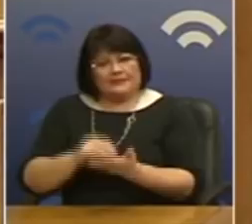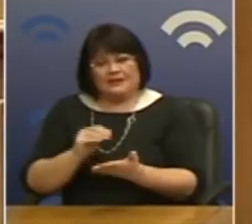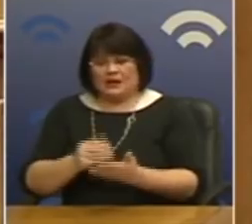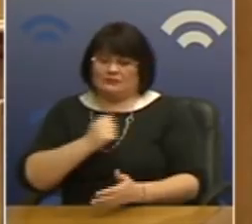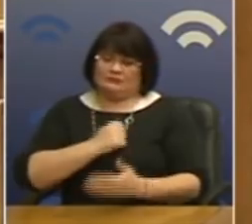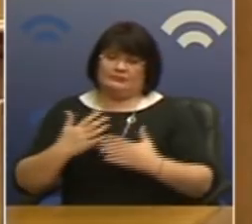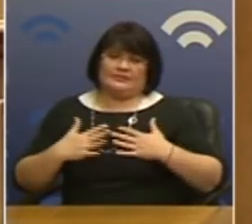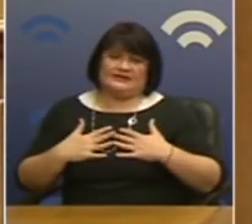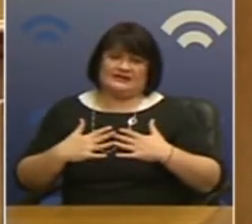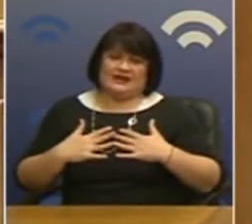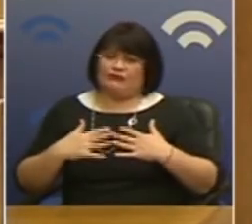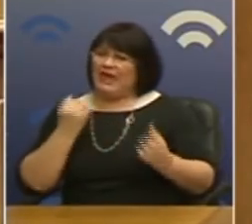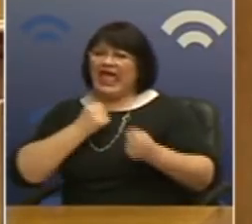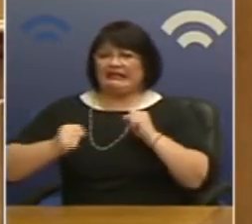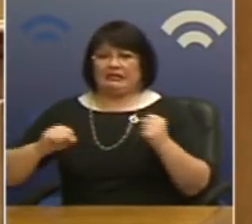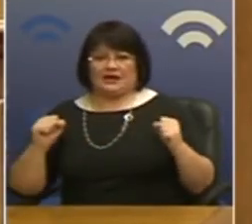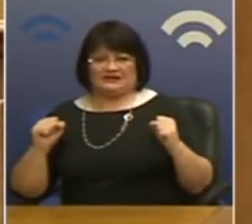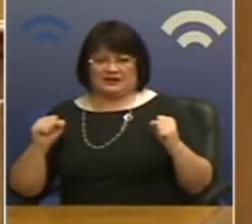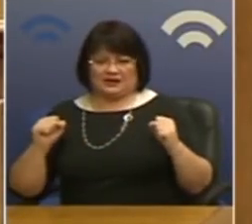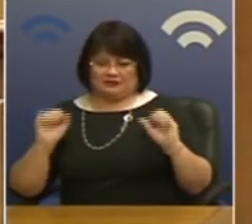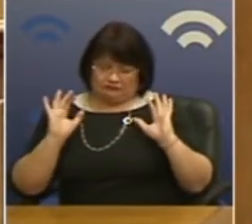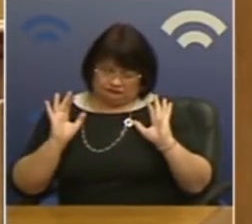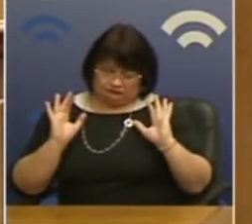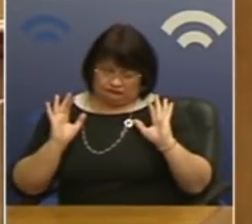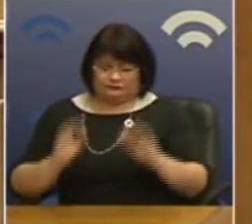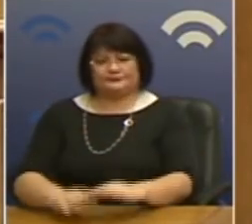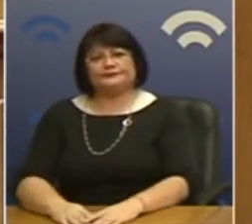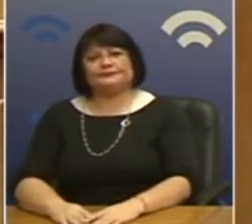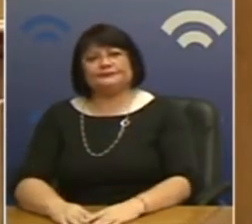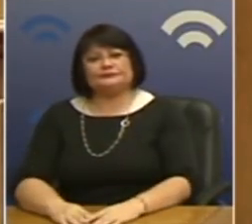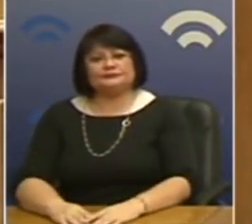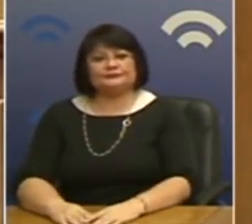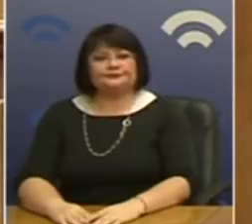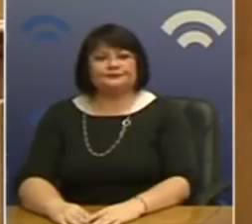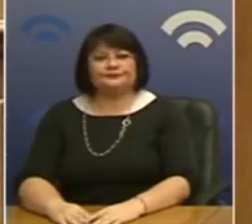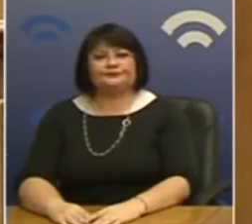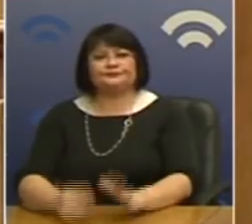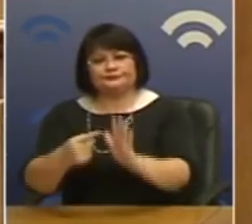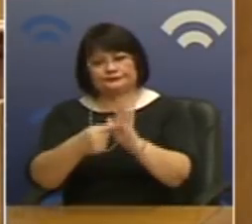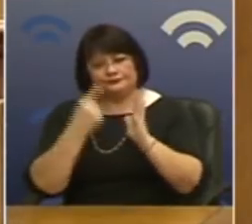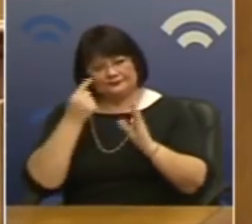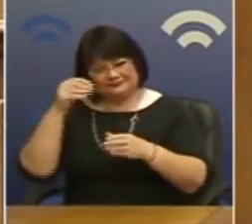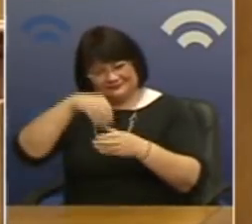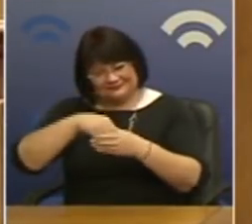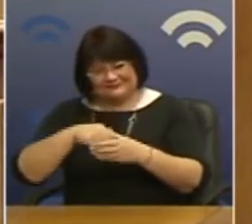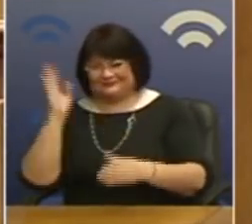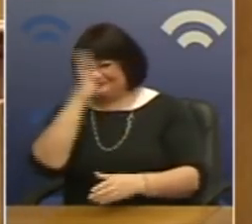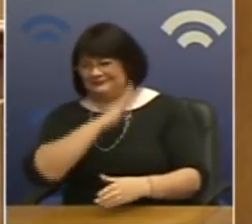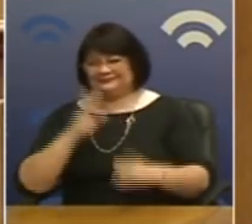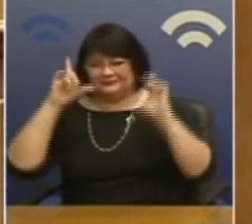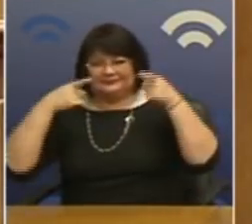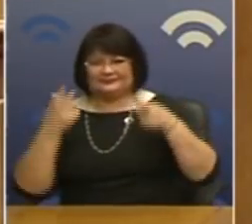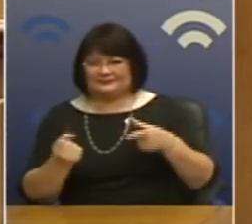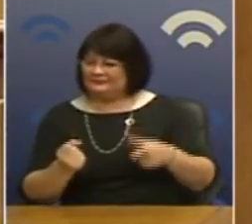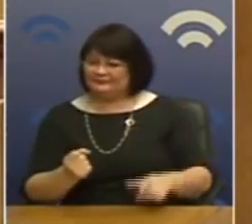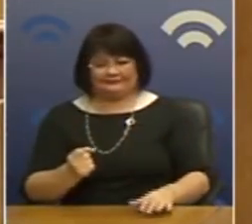μας είναι μια αντιδραστική πρόταση, όσο και αν εμφανίζεται ότι έχει μια δημοκρατικοφάνεια, απηχεί